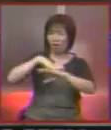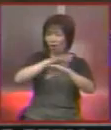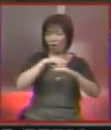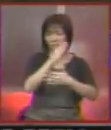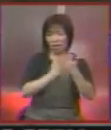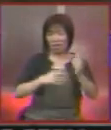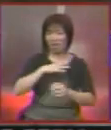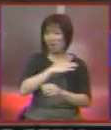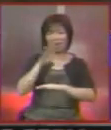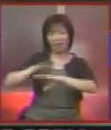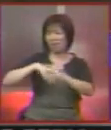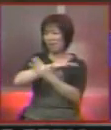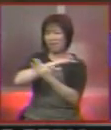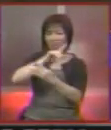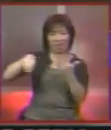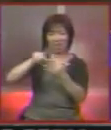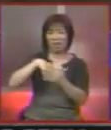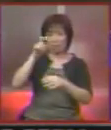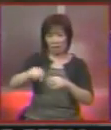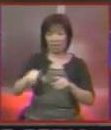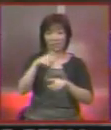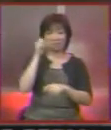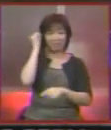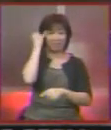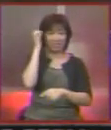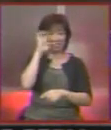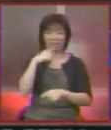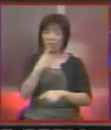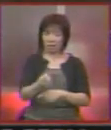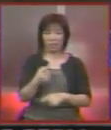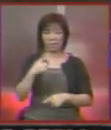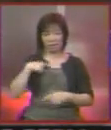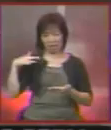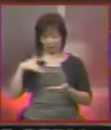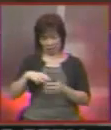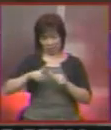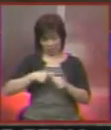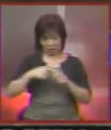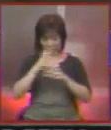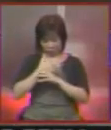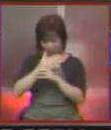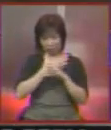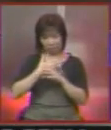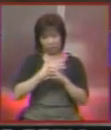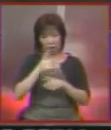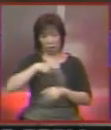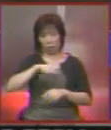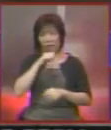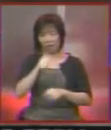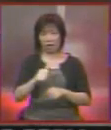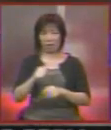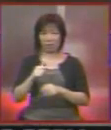to study this request very carefully in order that we will not